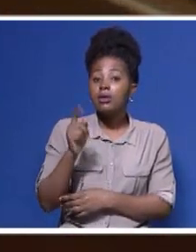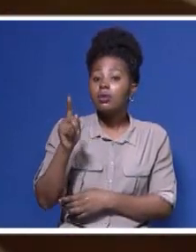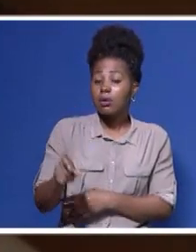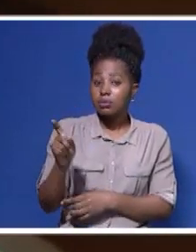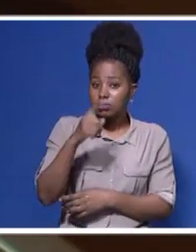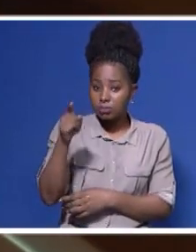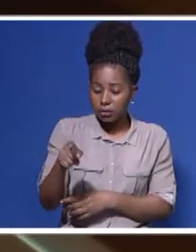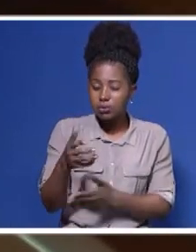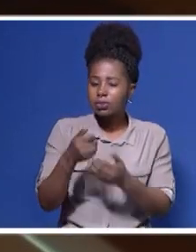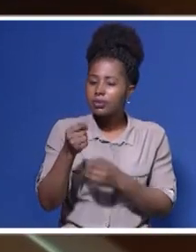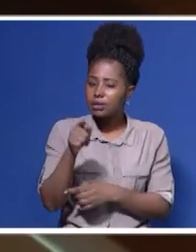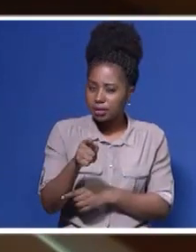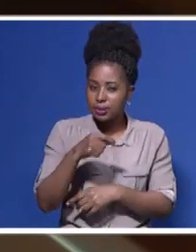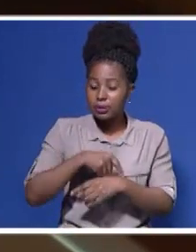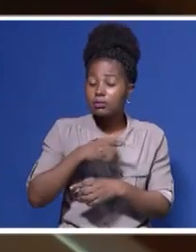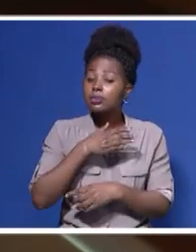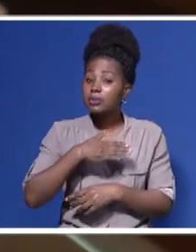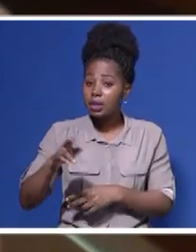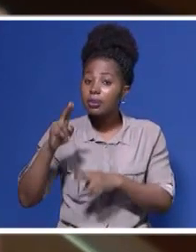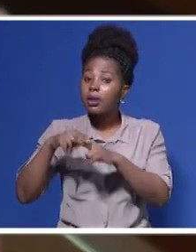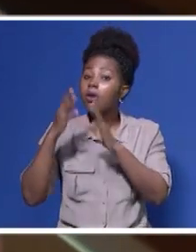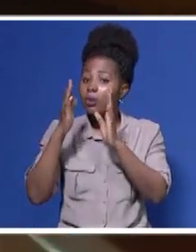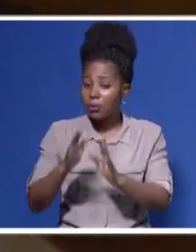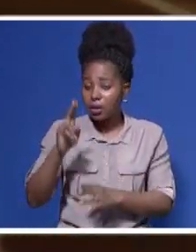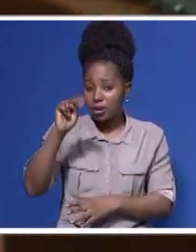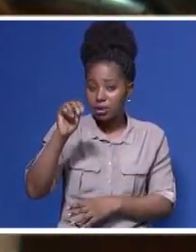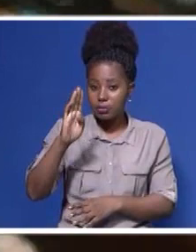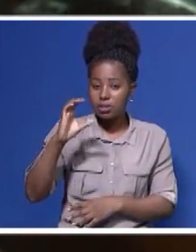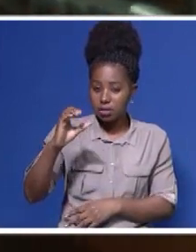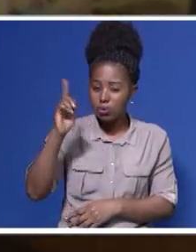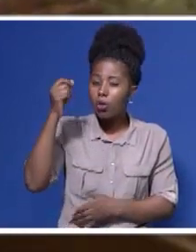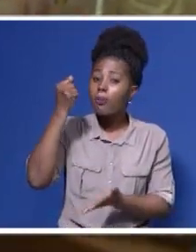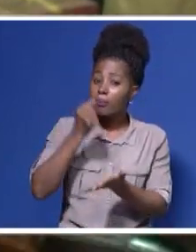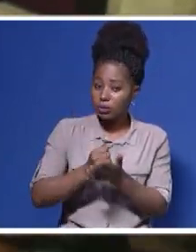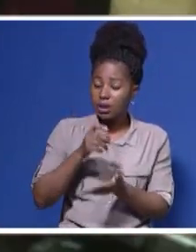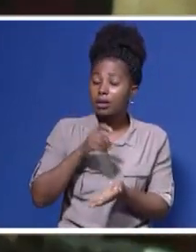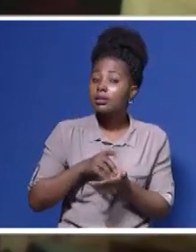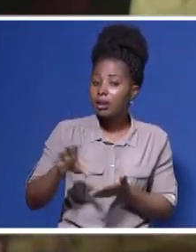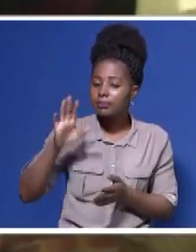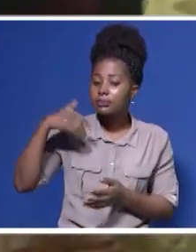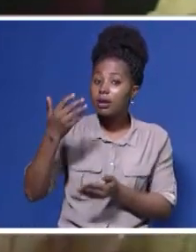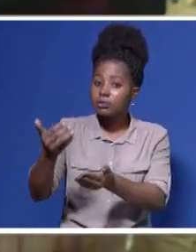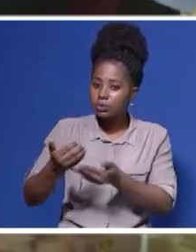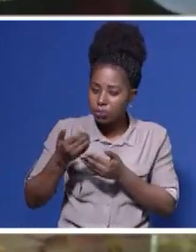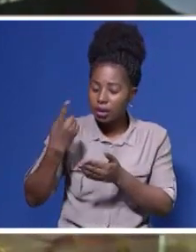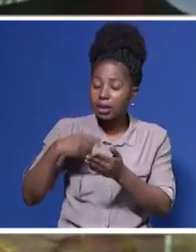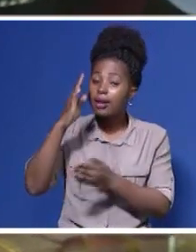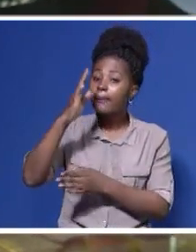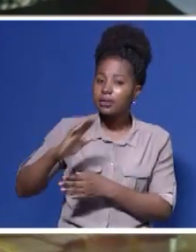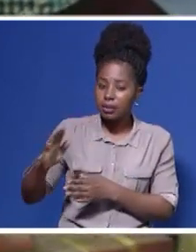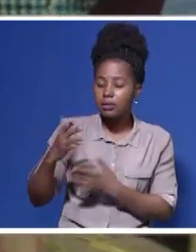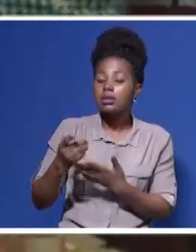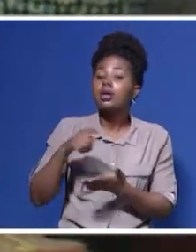hao walichukua fedha hizo walipotakiwa kuzipeleka makao makuu ya NBC Posta jijini Dar es Salaam baada ya kuzichukua kwenye matawi